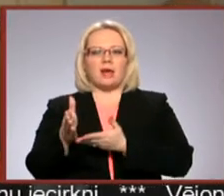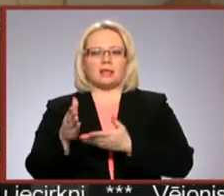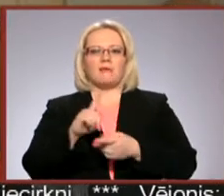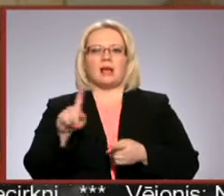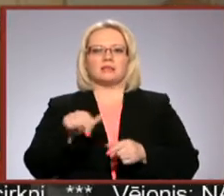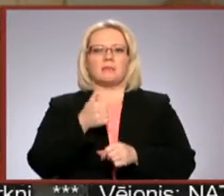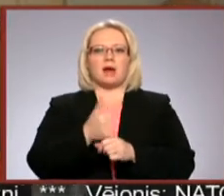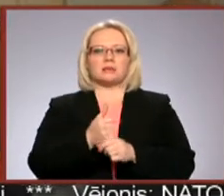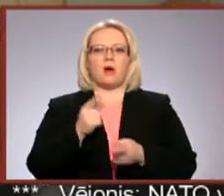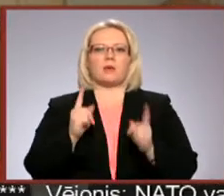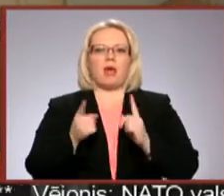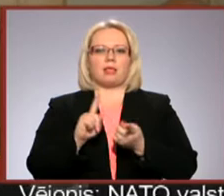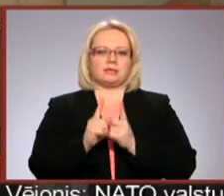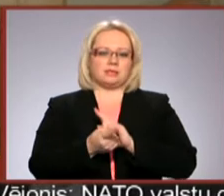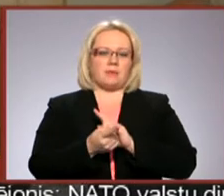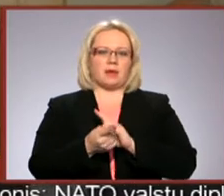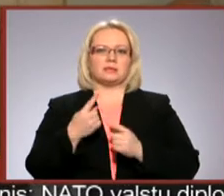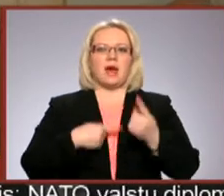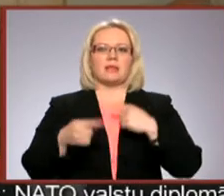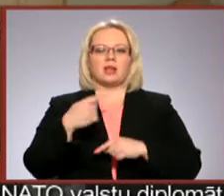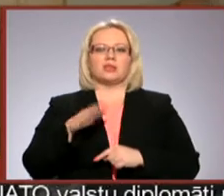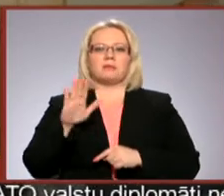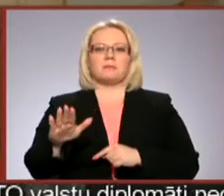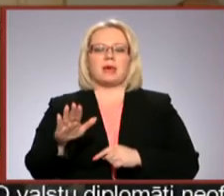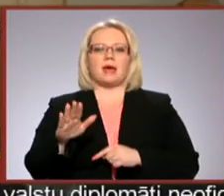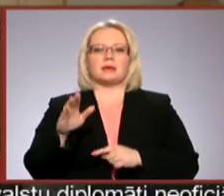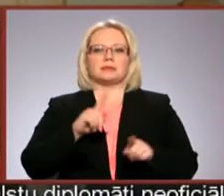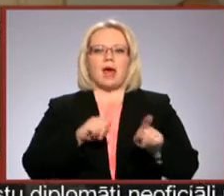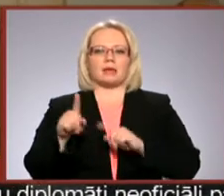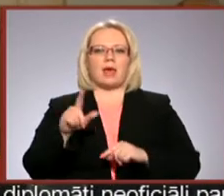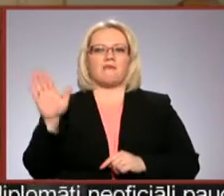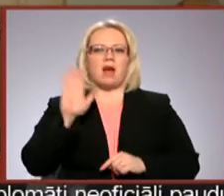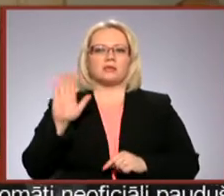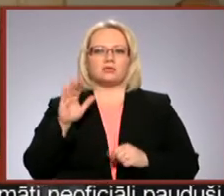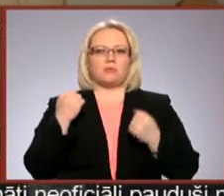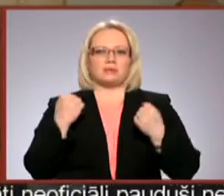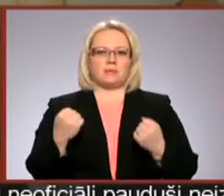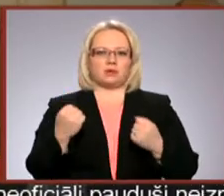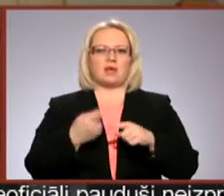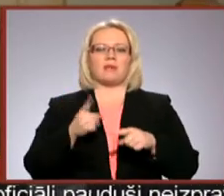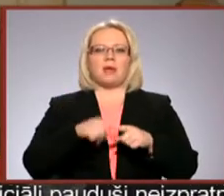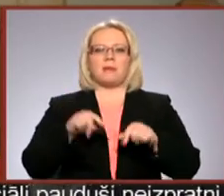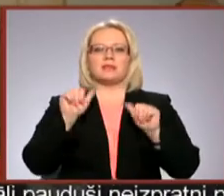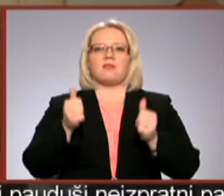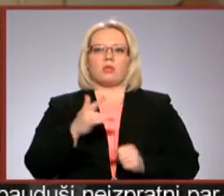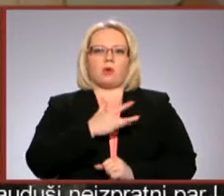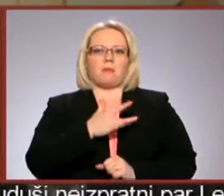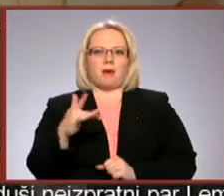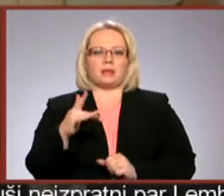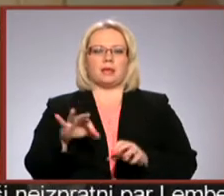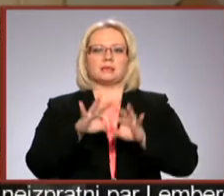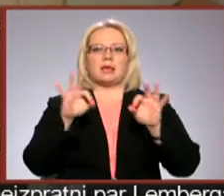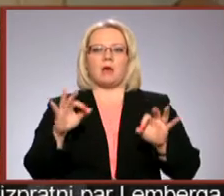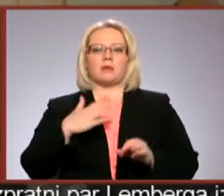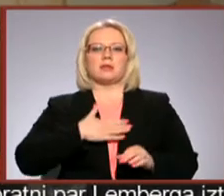pārstāv reālas izmaiņas, atgriešanās pie saknēm valstiskuma stiprināšana. Tāpēc arī veidojam partiju, sākot ar